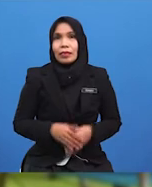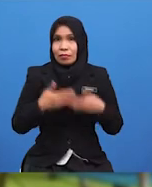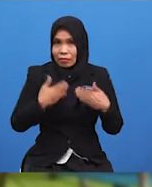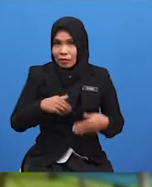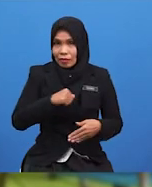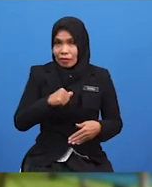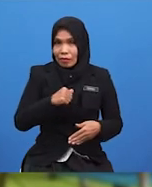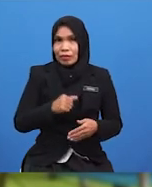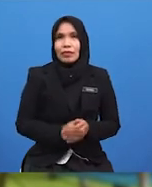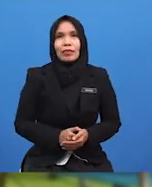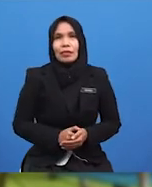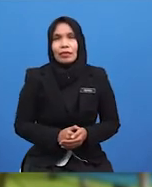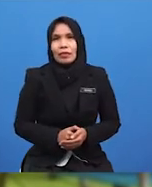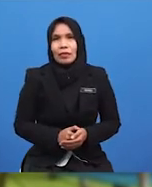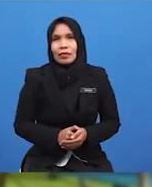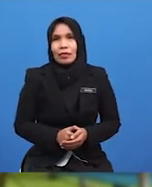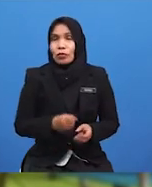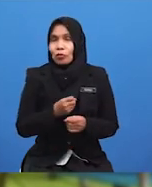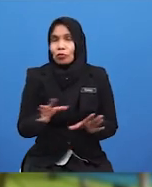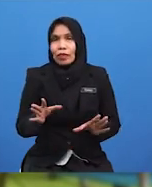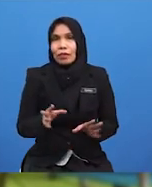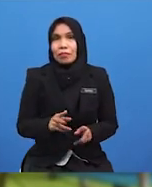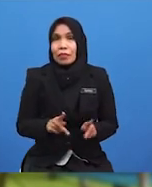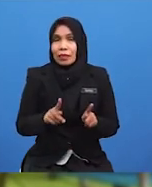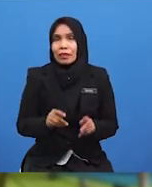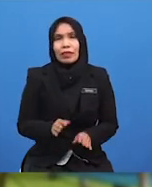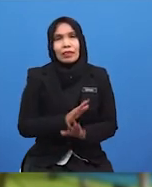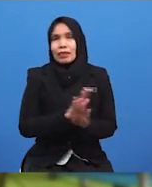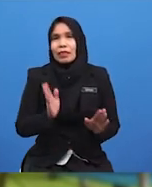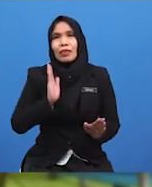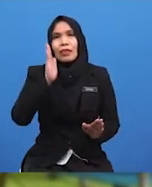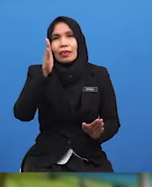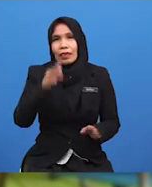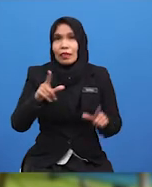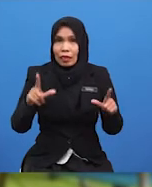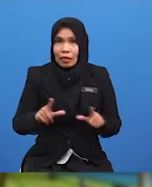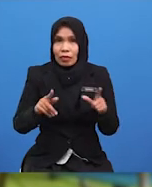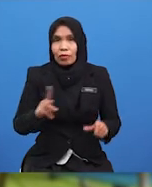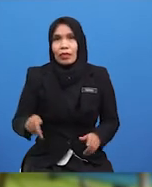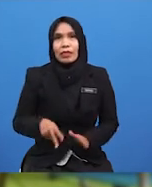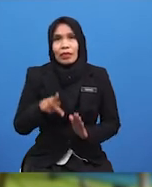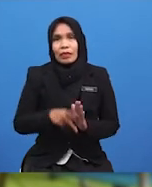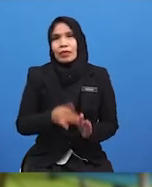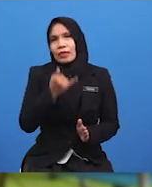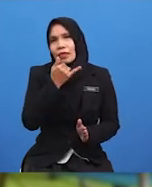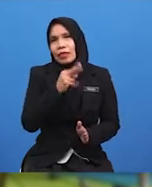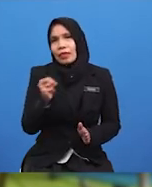atau kesilapan dalam kehidupan harian kita Hai ingat